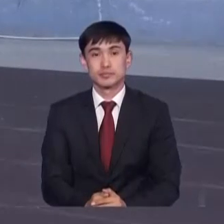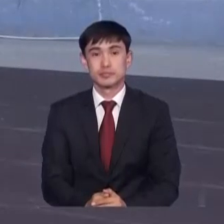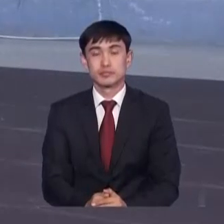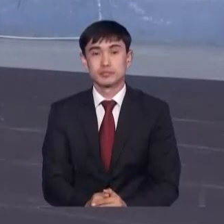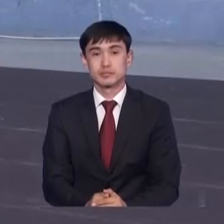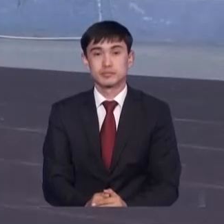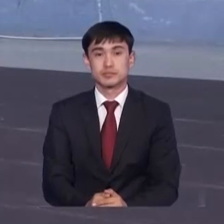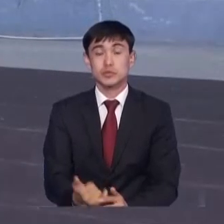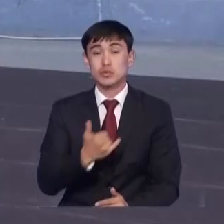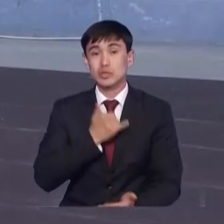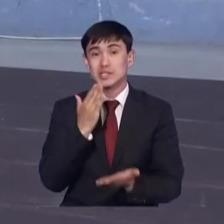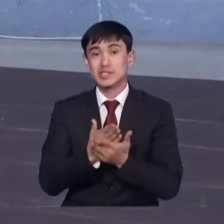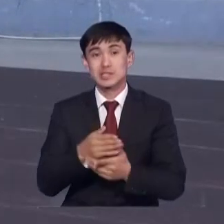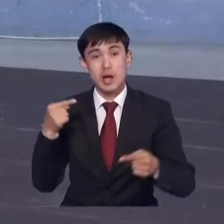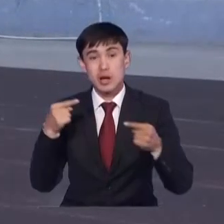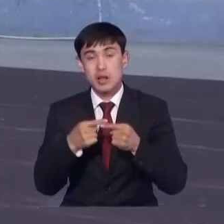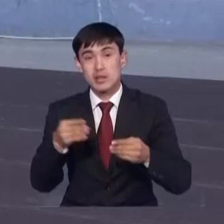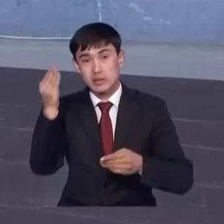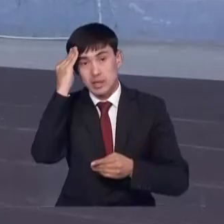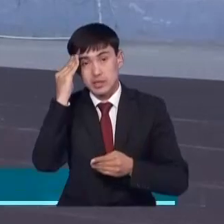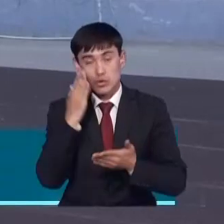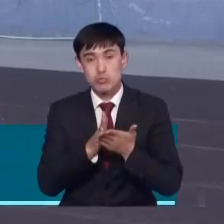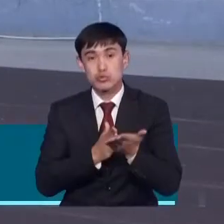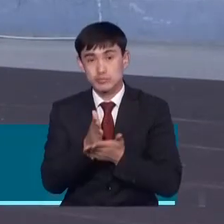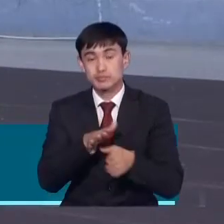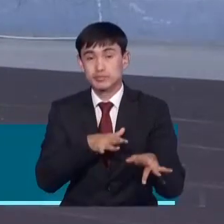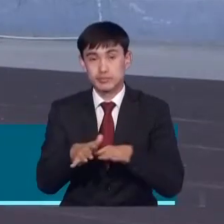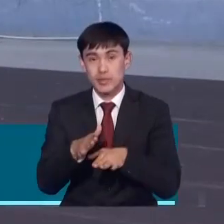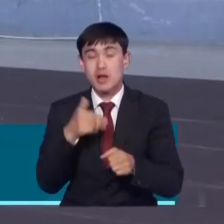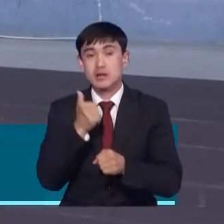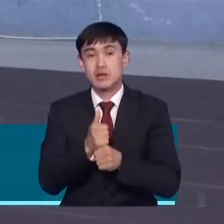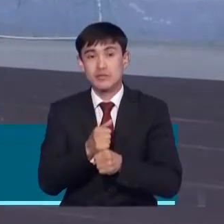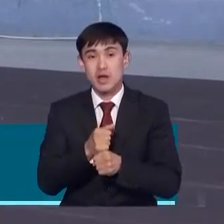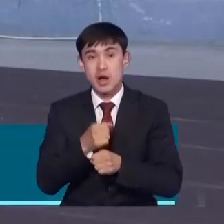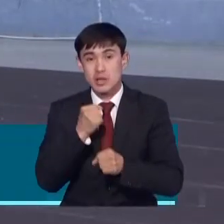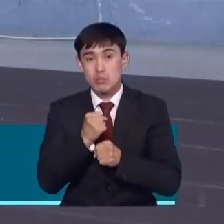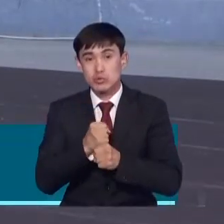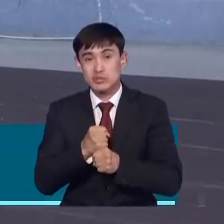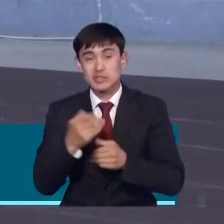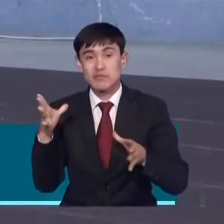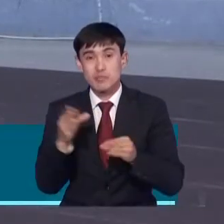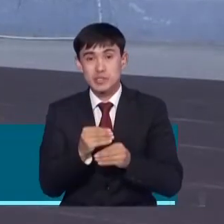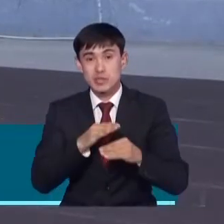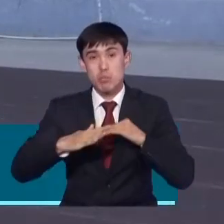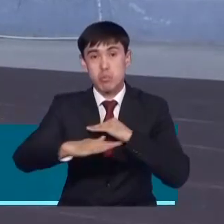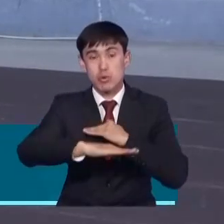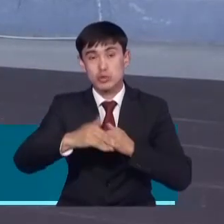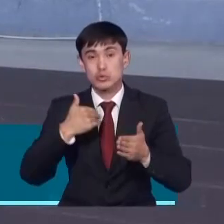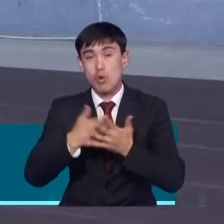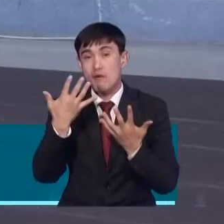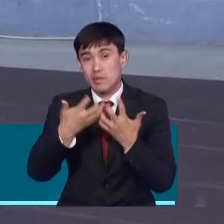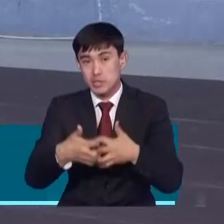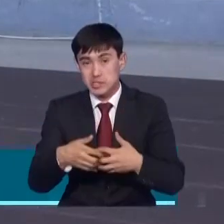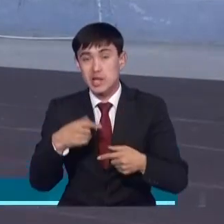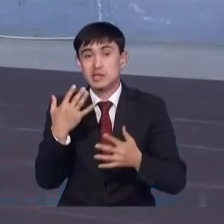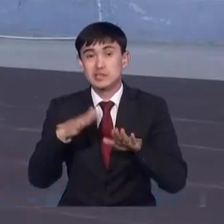кайратом У нас есть конкретная тактика её и будем придерживаться главное отработать взаимодействие на поле до автоматизма